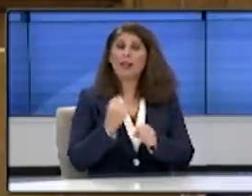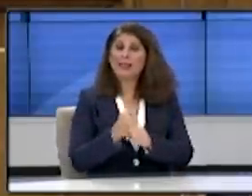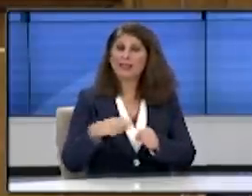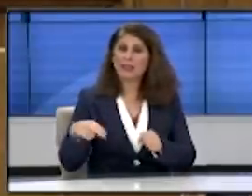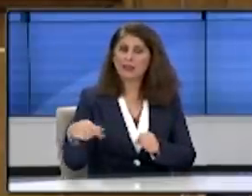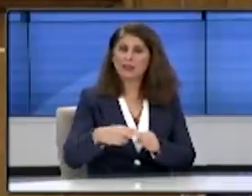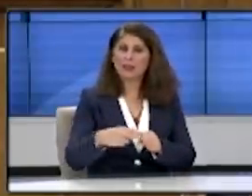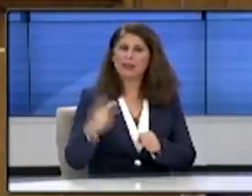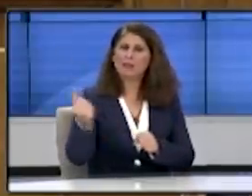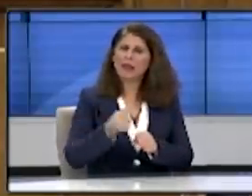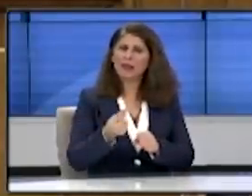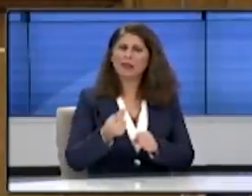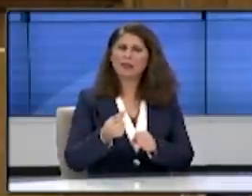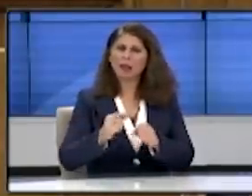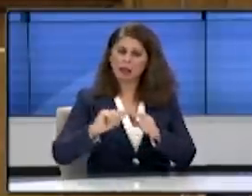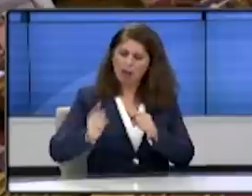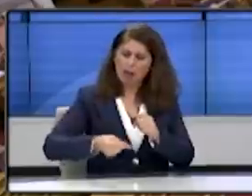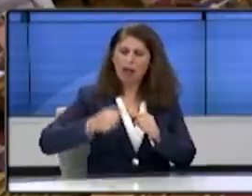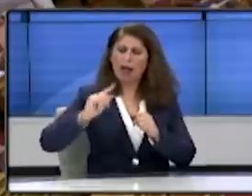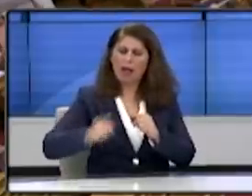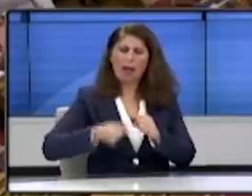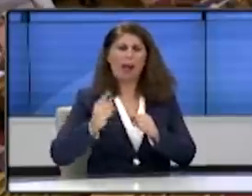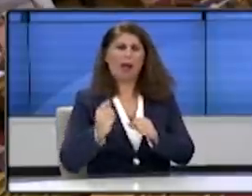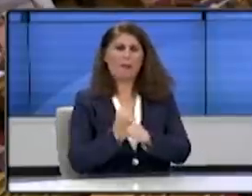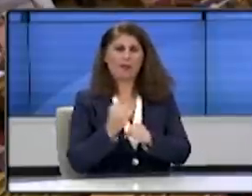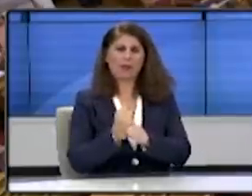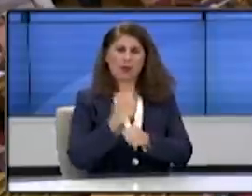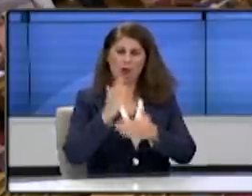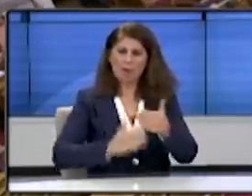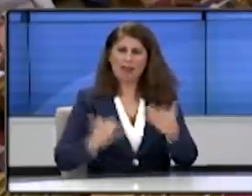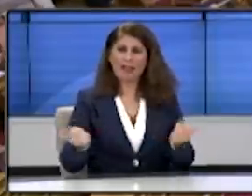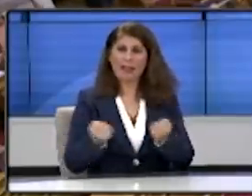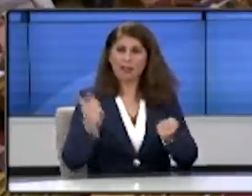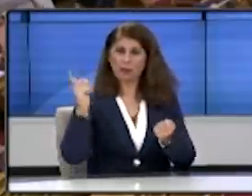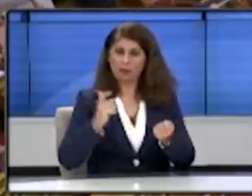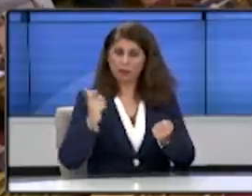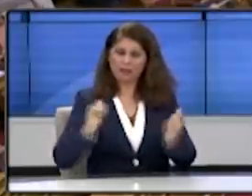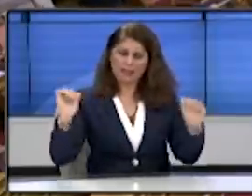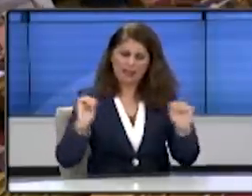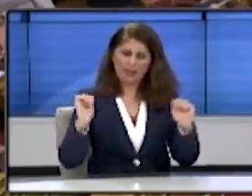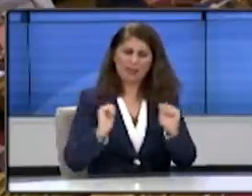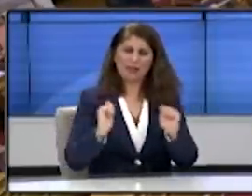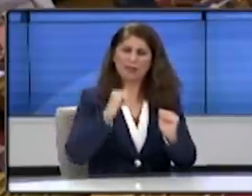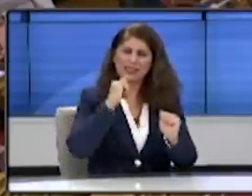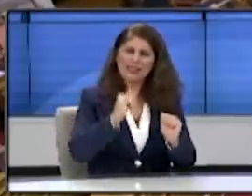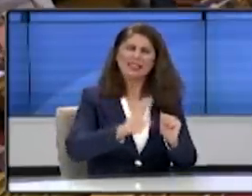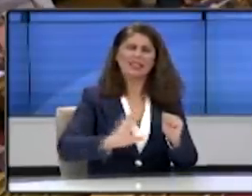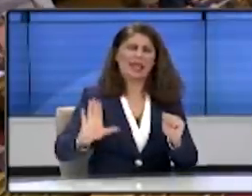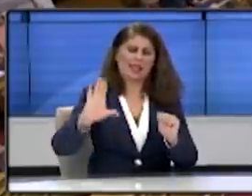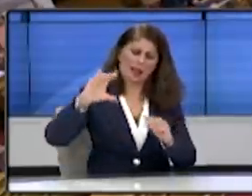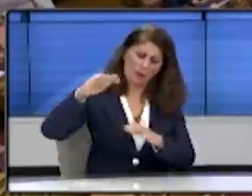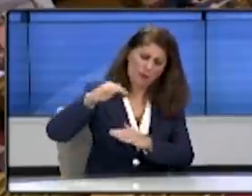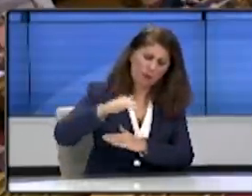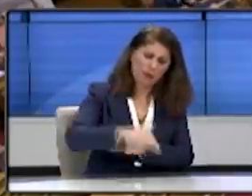σχέσεων, της μερικής ή εκπεριτροπής απασχόλησης, ο μέσος εργατικός μισθός θα συμπιέζεται συνεχώς προς τα κάτω.